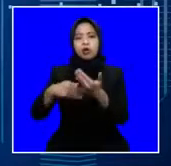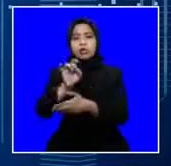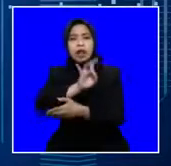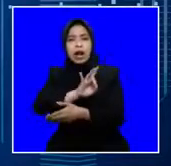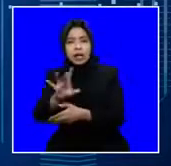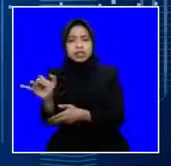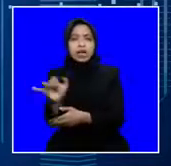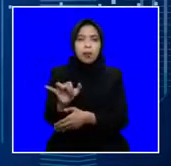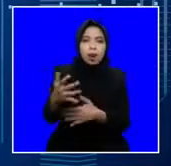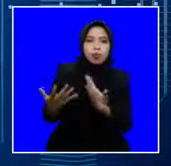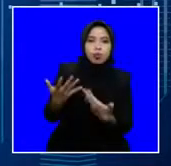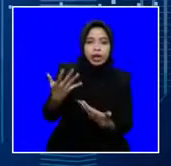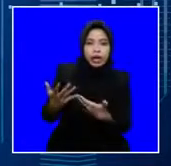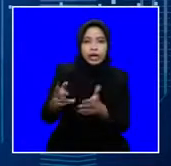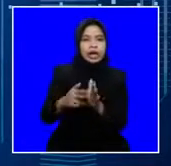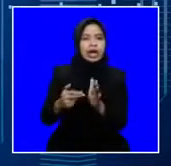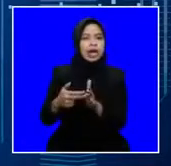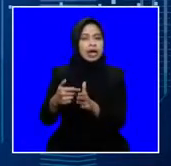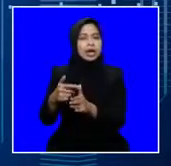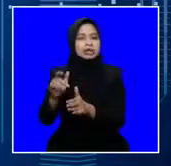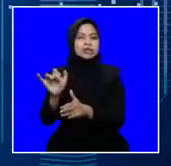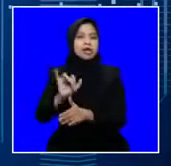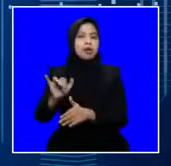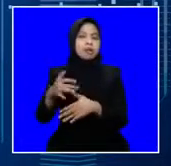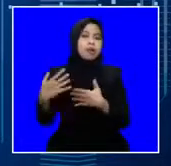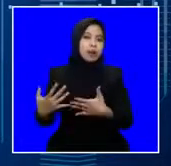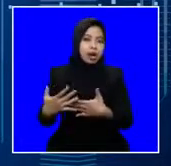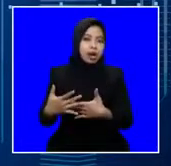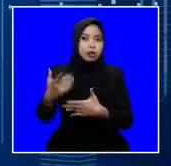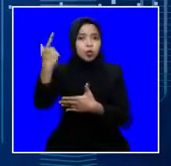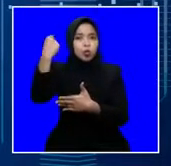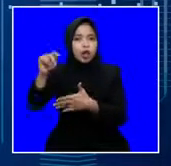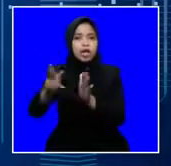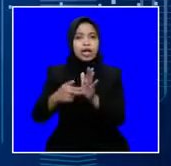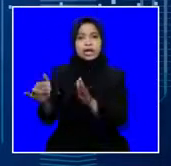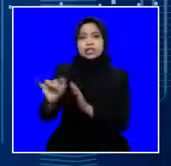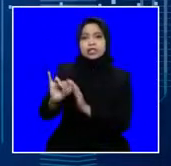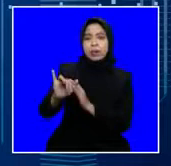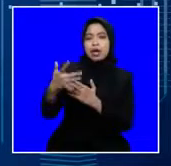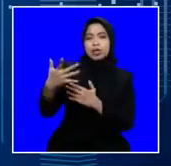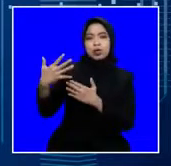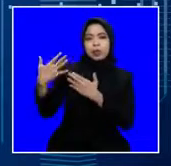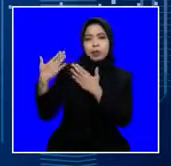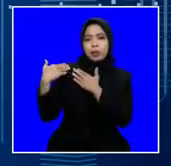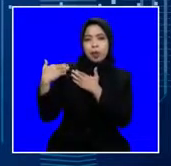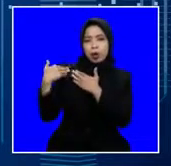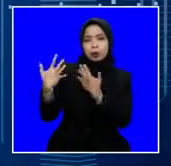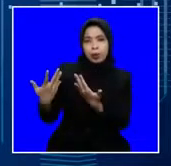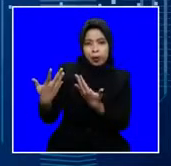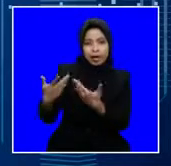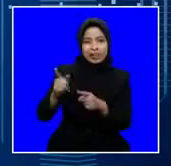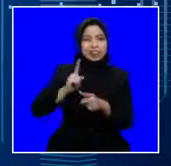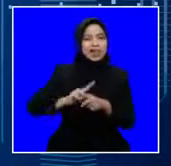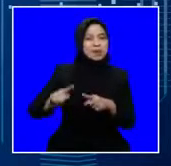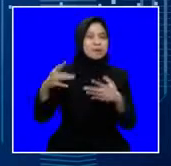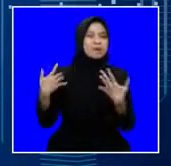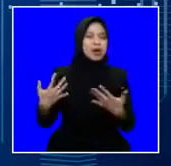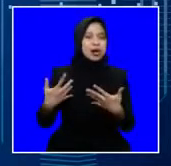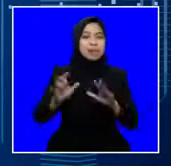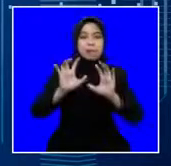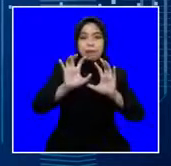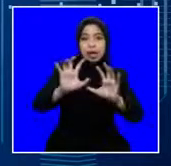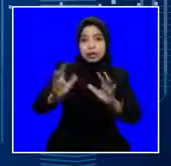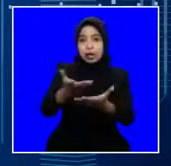sama nilainya dengan kuliah atau mendapatkan gelar yang degree, tetapi lebih banyak orang